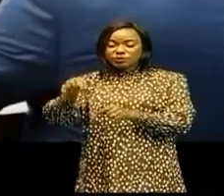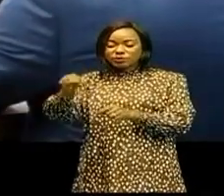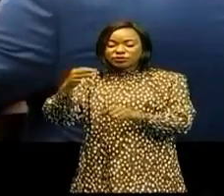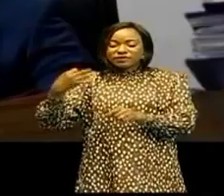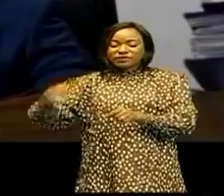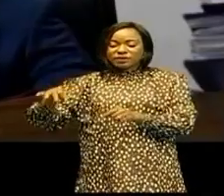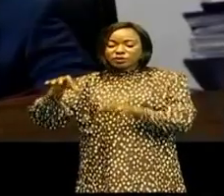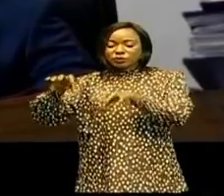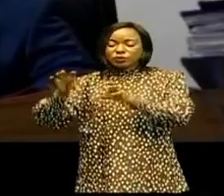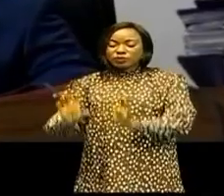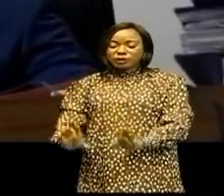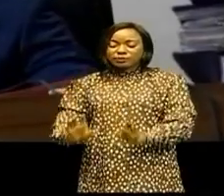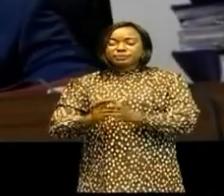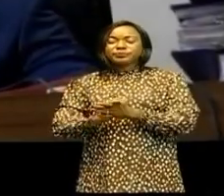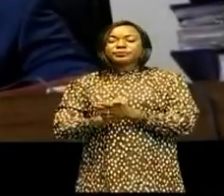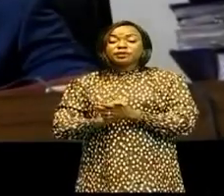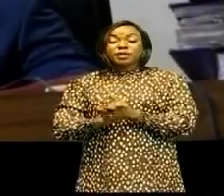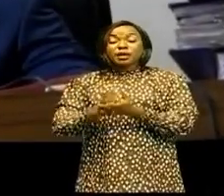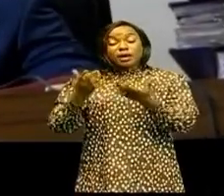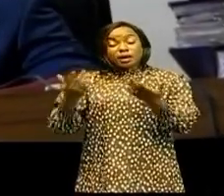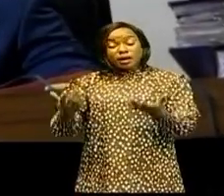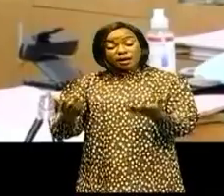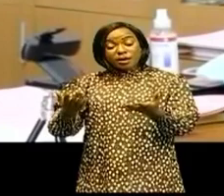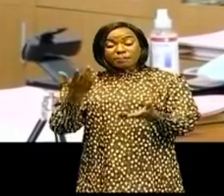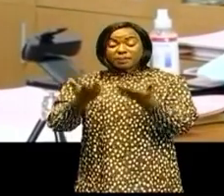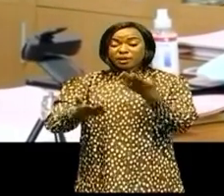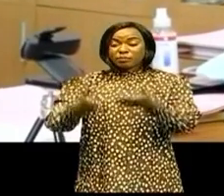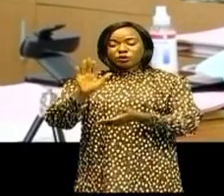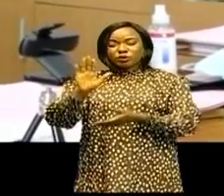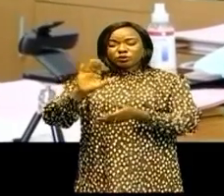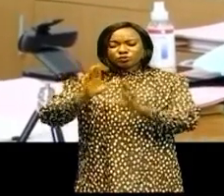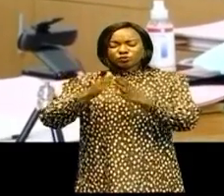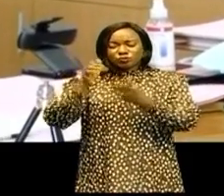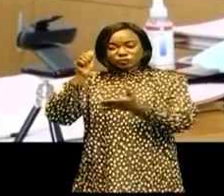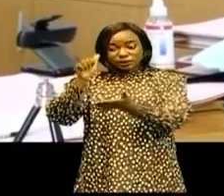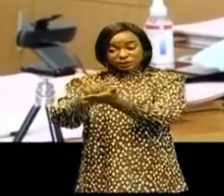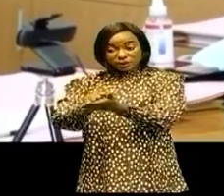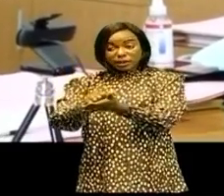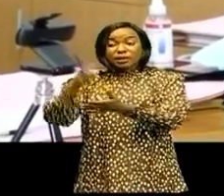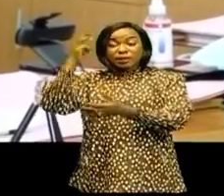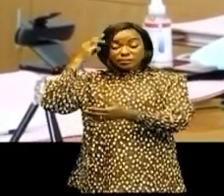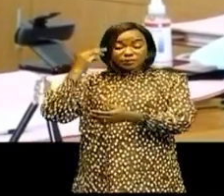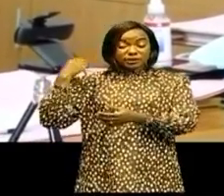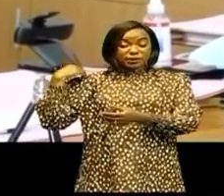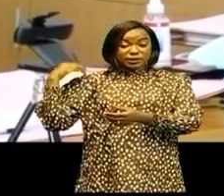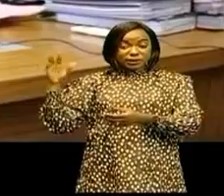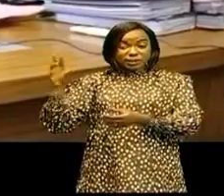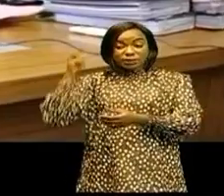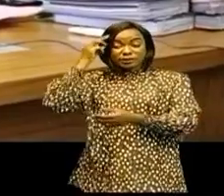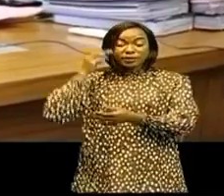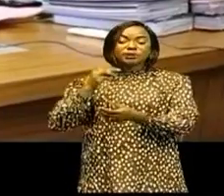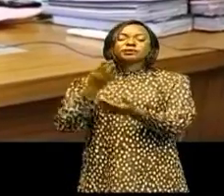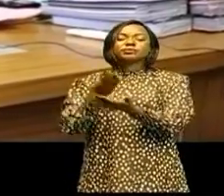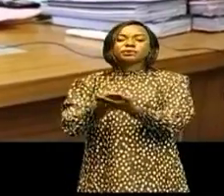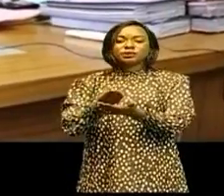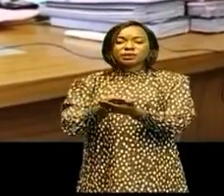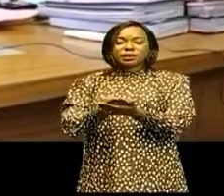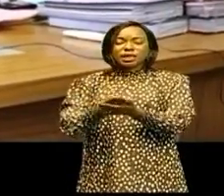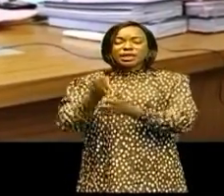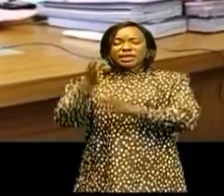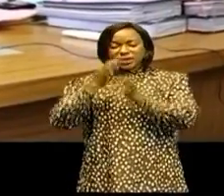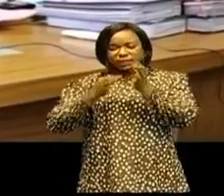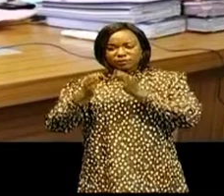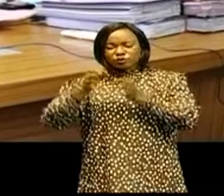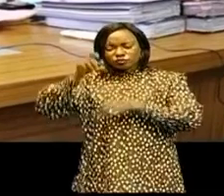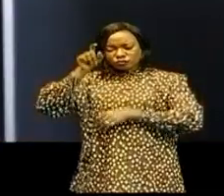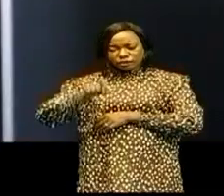congolais. Face à cette situation, le ministre d'État, ministre du Budget, a estimé qu'il